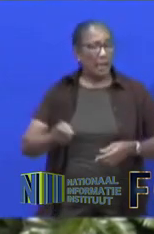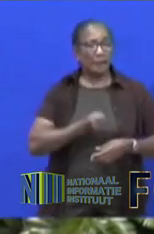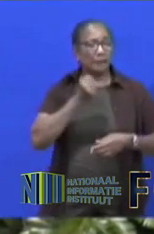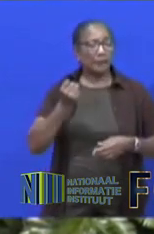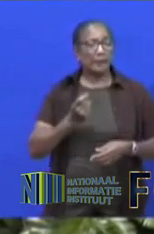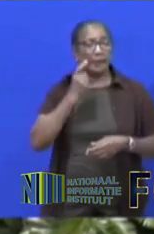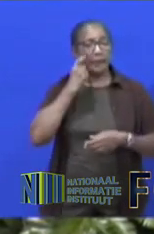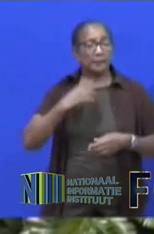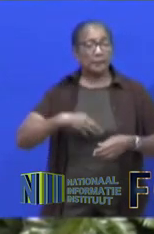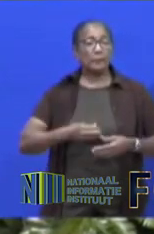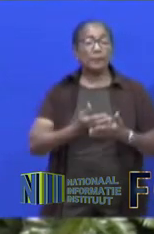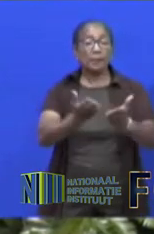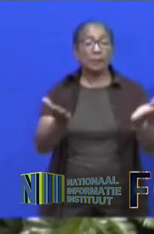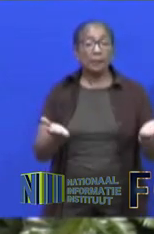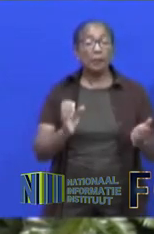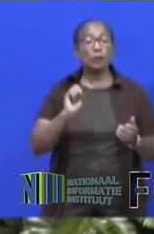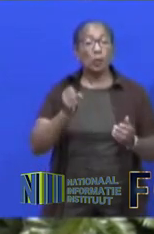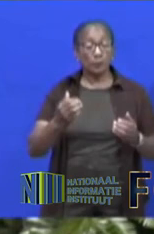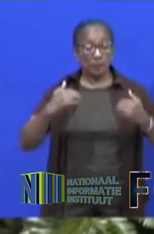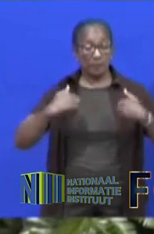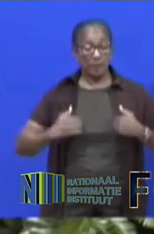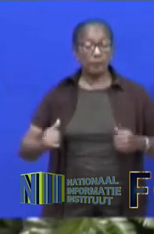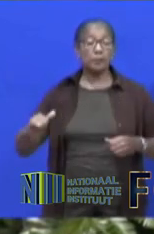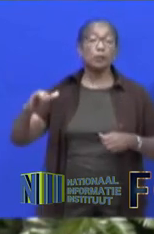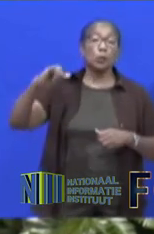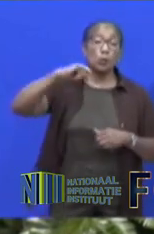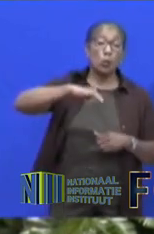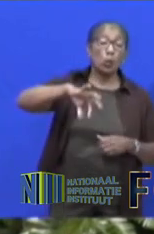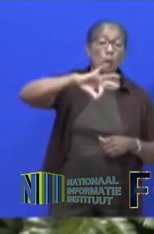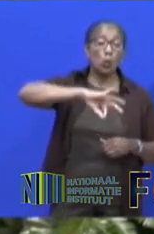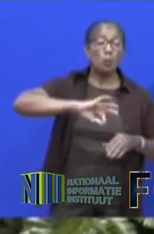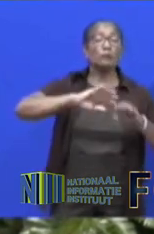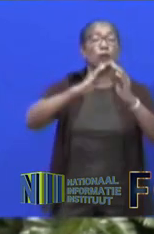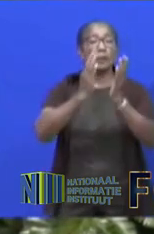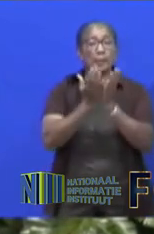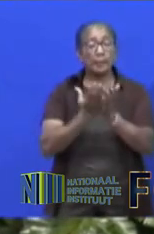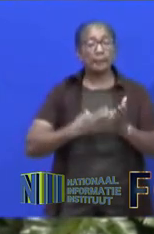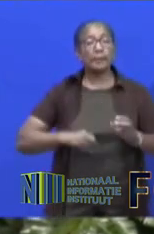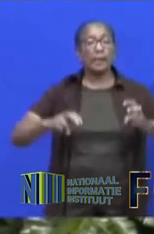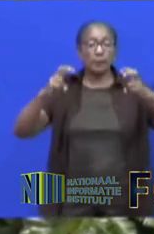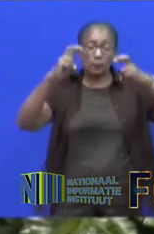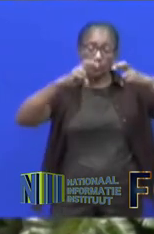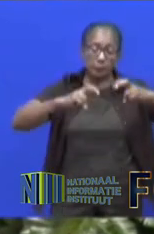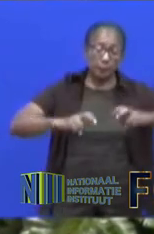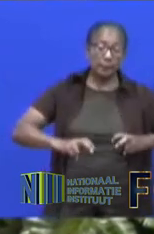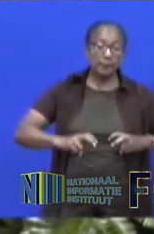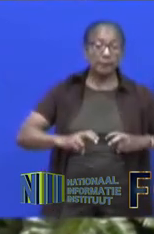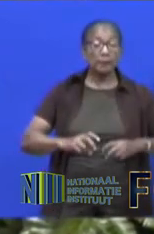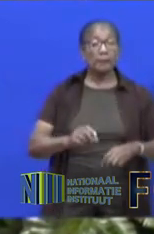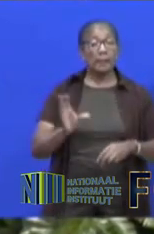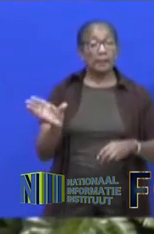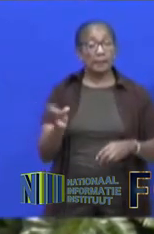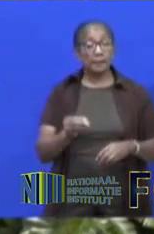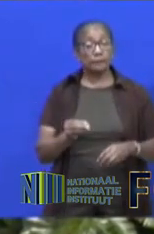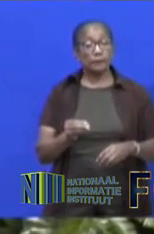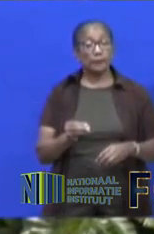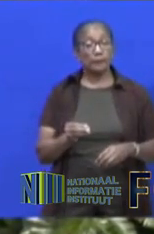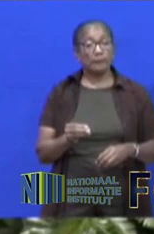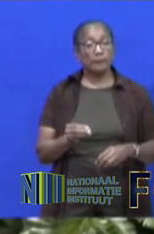hebben gehad om de mensen die wij dus nu laten halen, volledig te hebben gescreend. Er is natuurlijk vanuit het